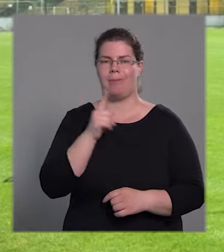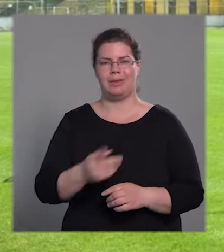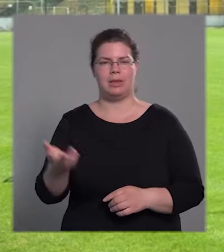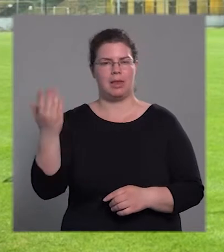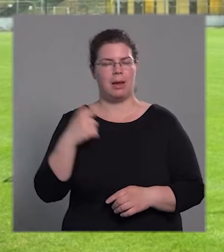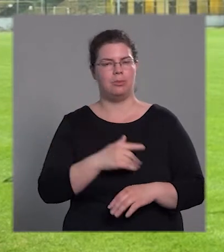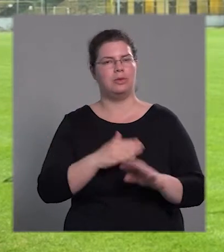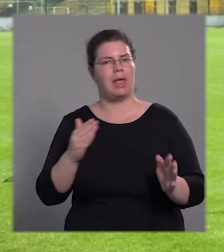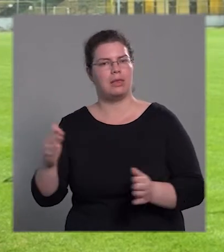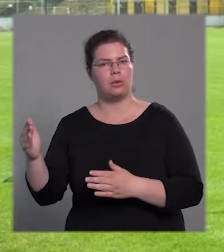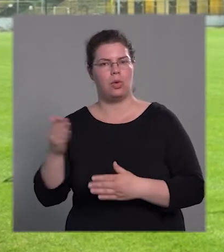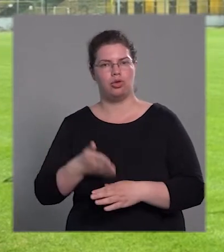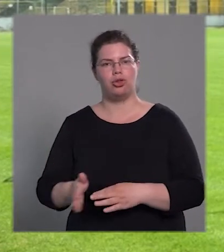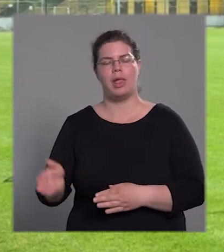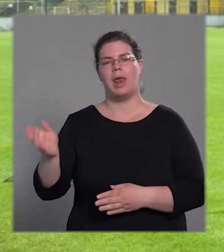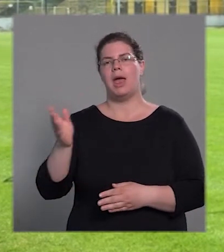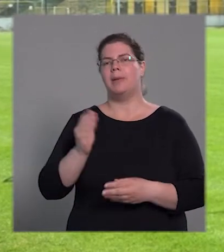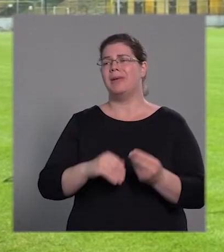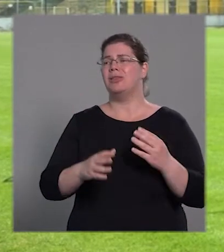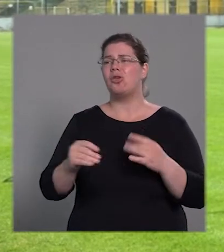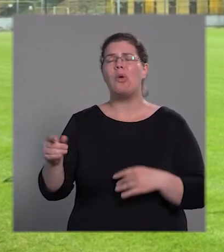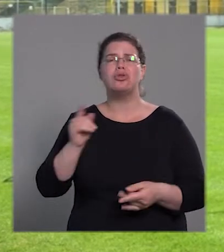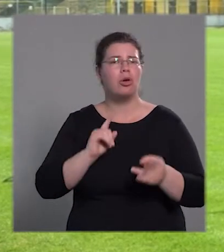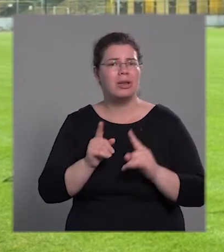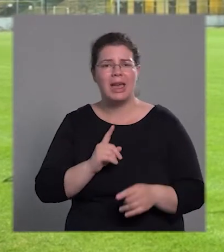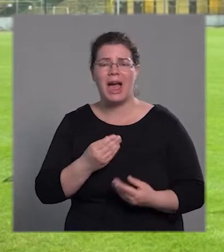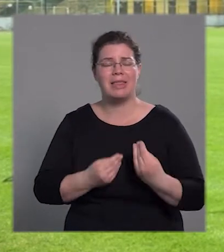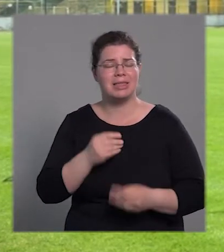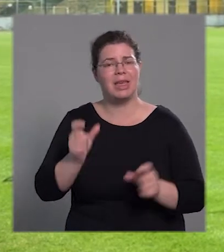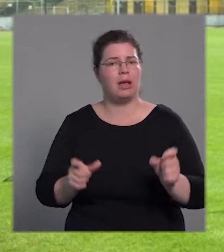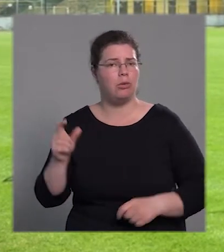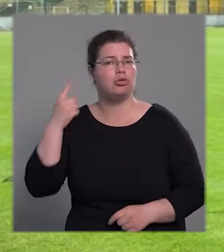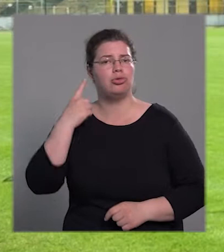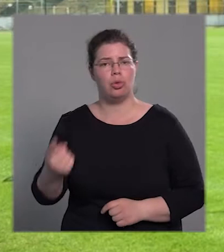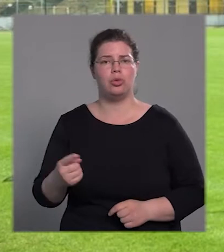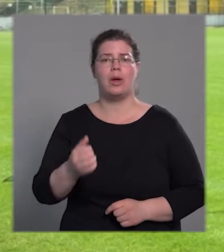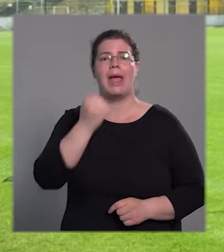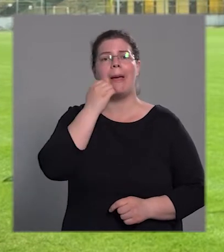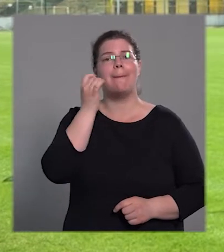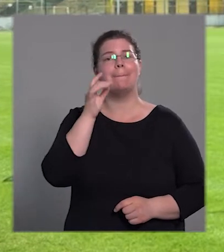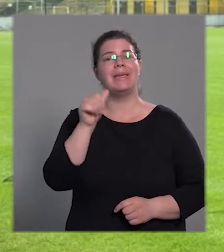szezonok során, hiszen rengeteg játékost tudtunk NB1-be